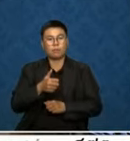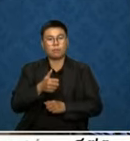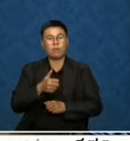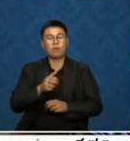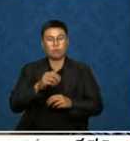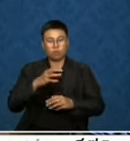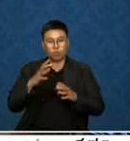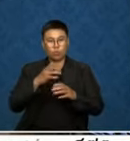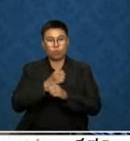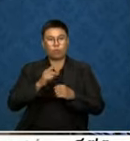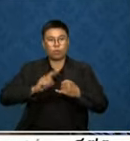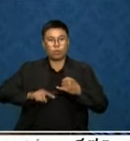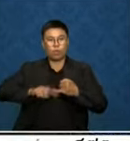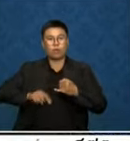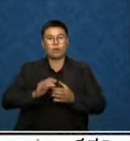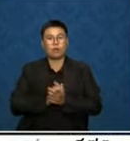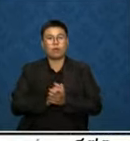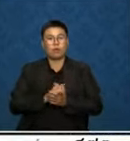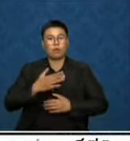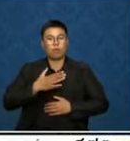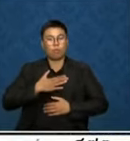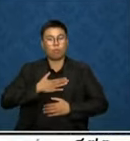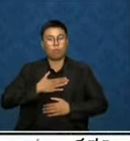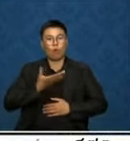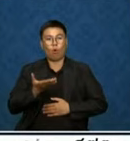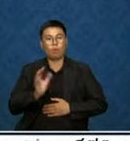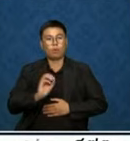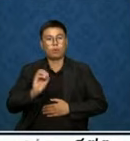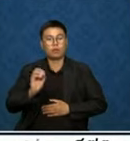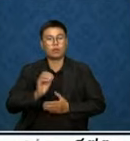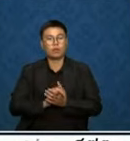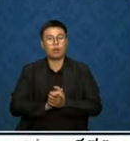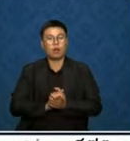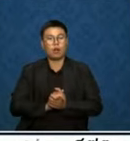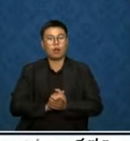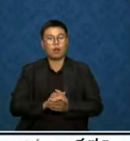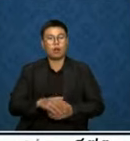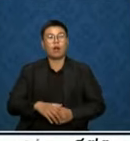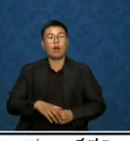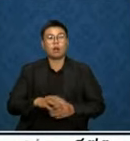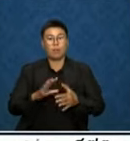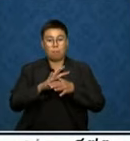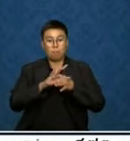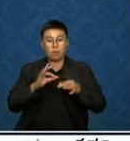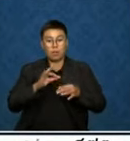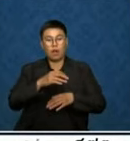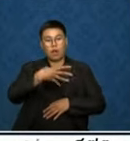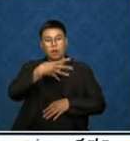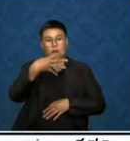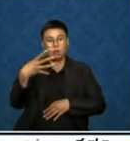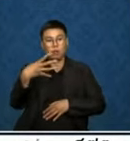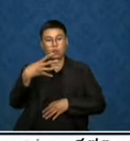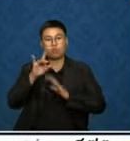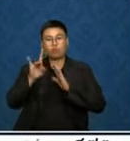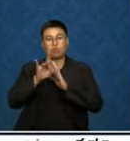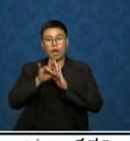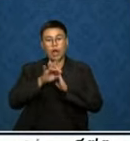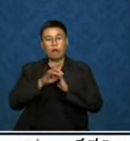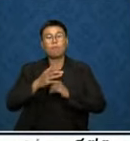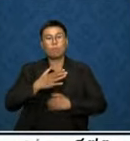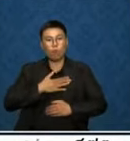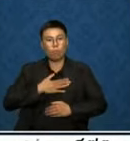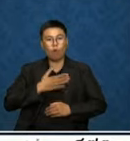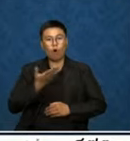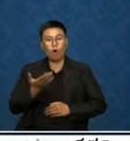านประธานครับผมจะไม่ขอว่าให้คดีดิไอคอนเป็นคดีสุดท้ายผมจะ